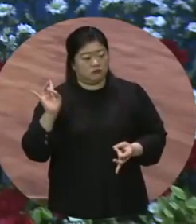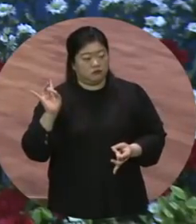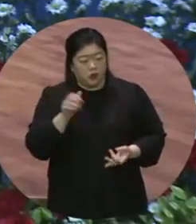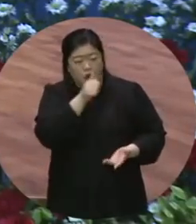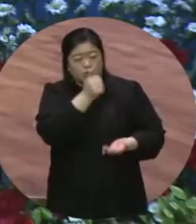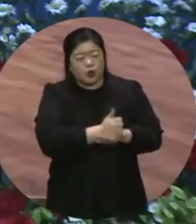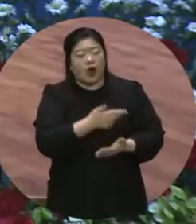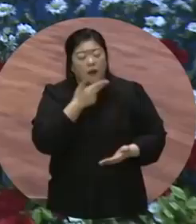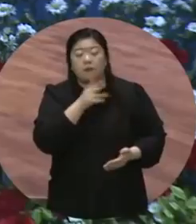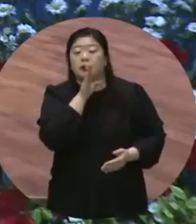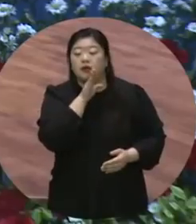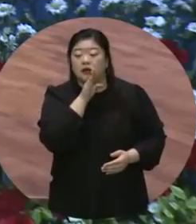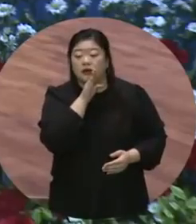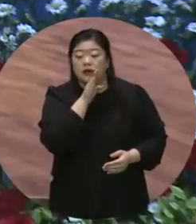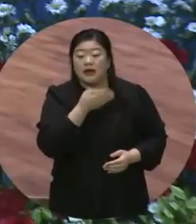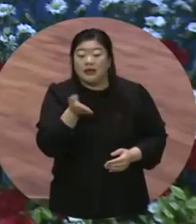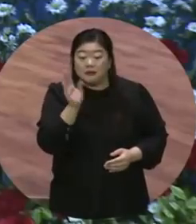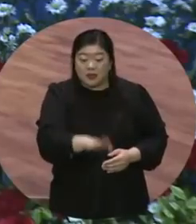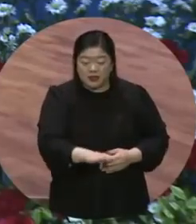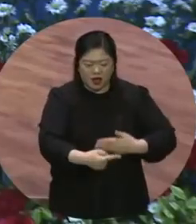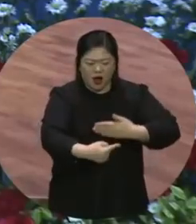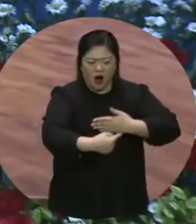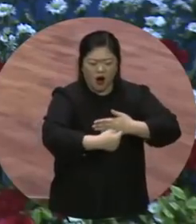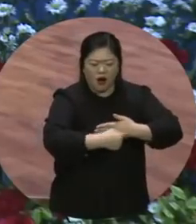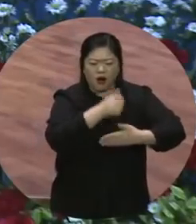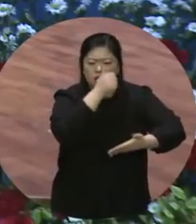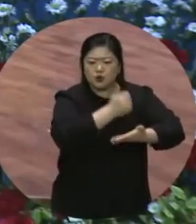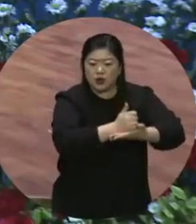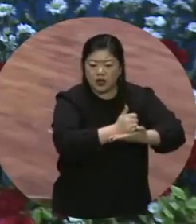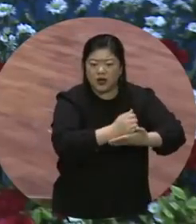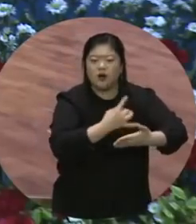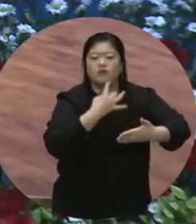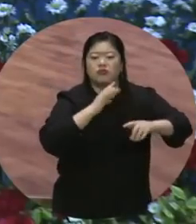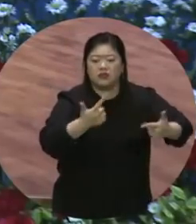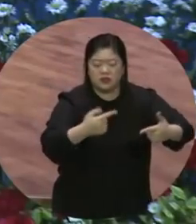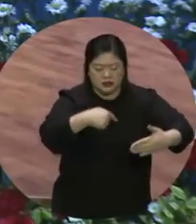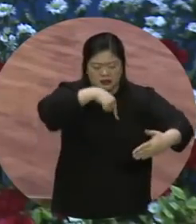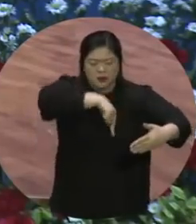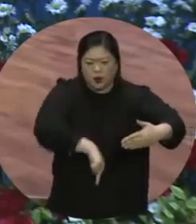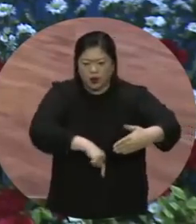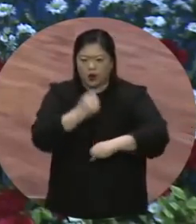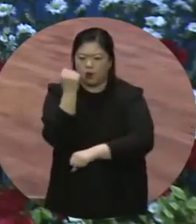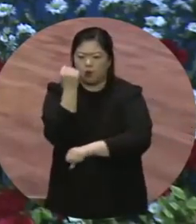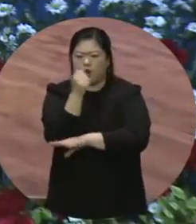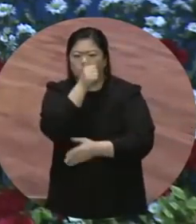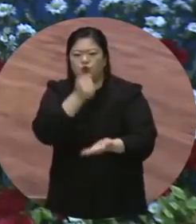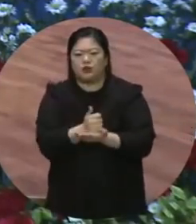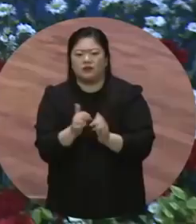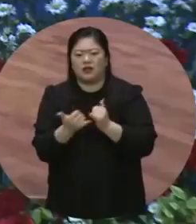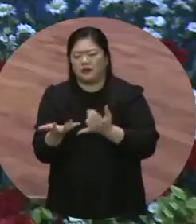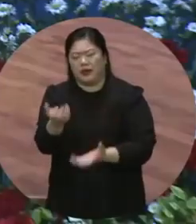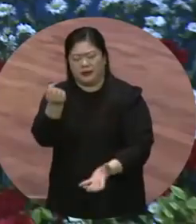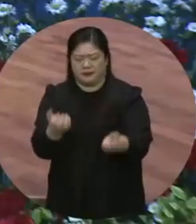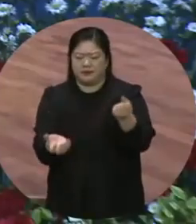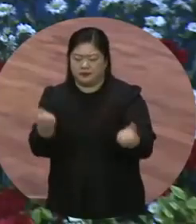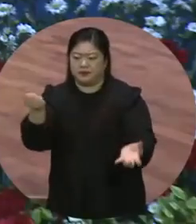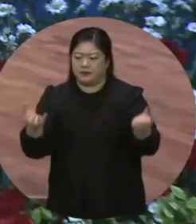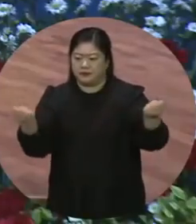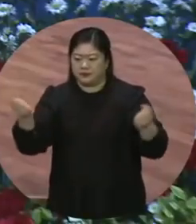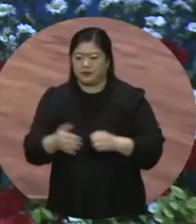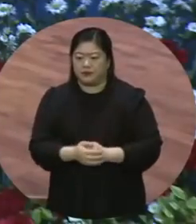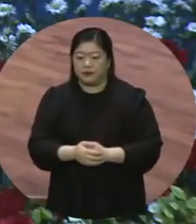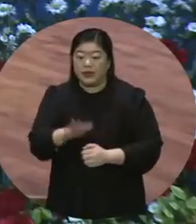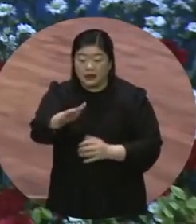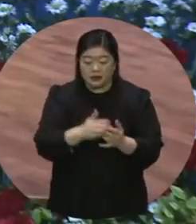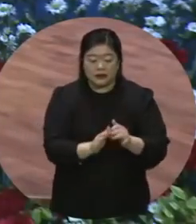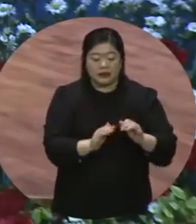인간은 단순히 눈에 보이는 육신으로만 이루어진 존재가 아니기 때문에 그래요. 인간은